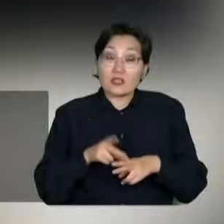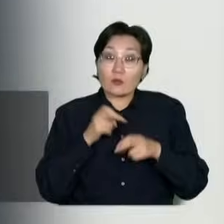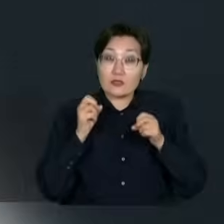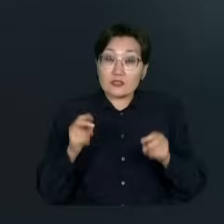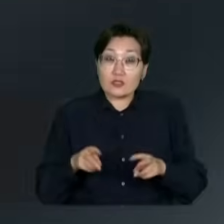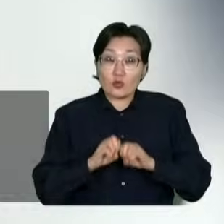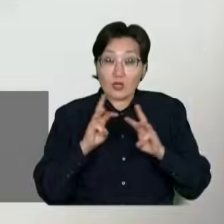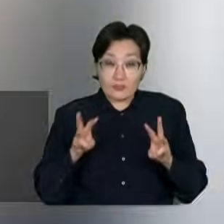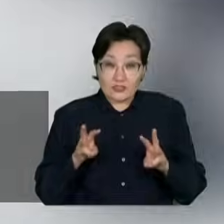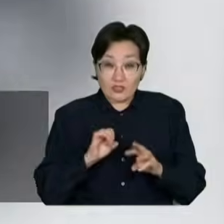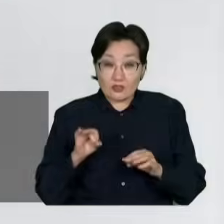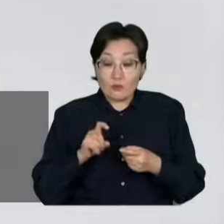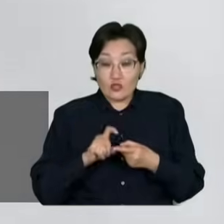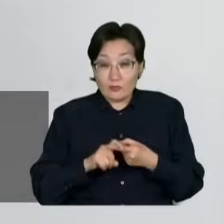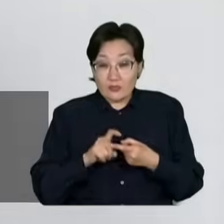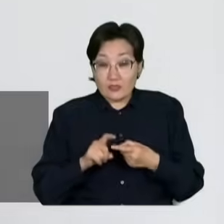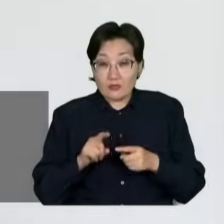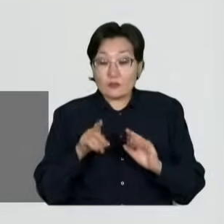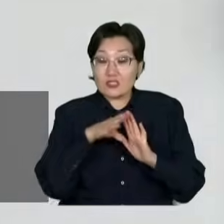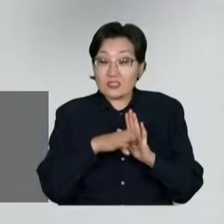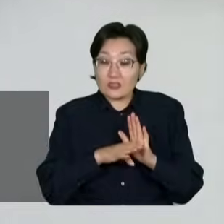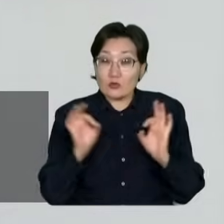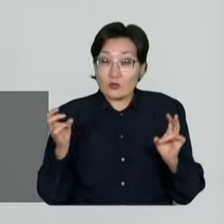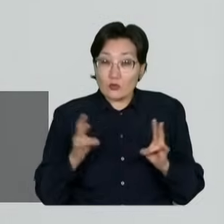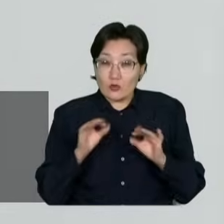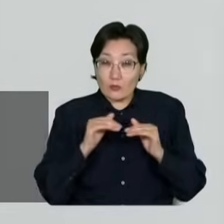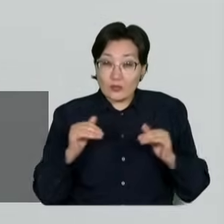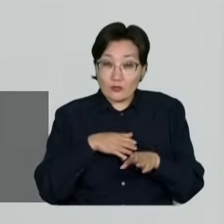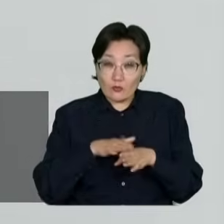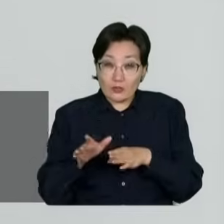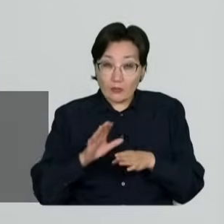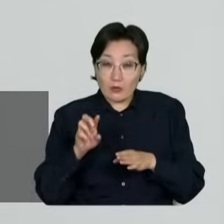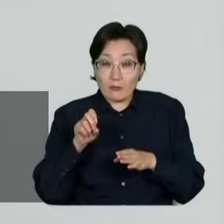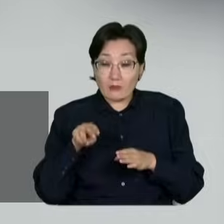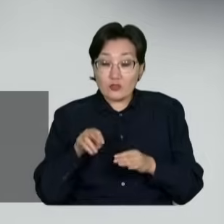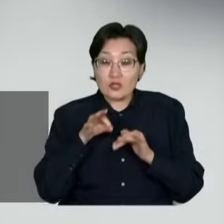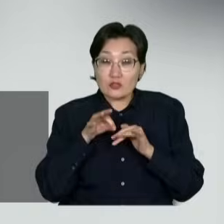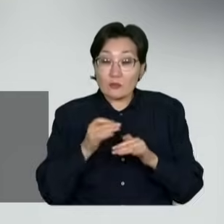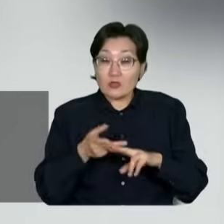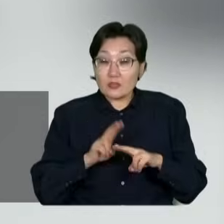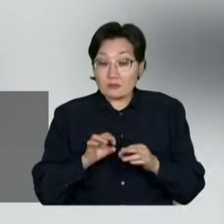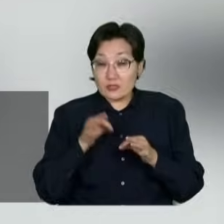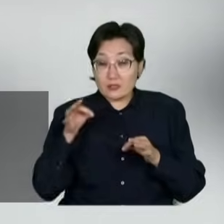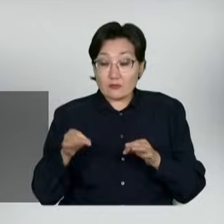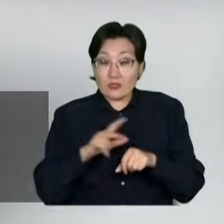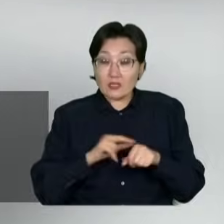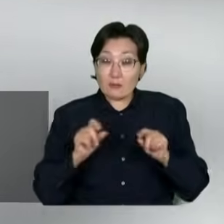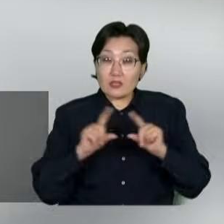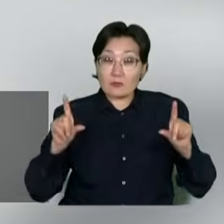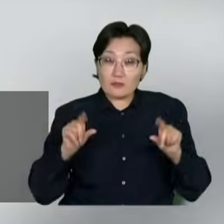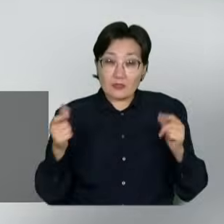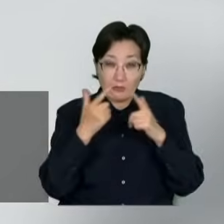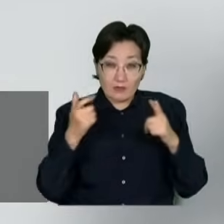қауіпсіздігін қамтамасыз ету жөніндегі міндеттерді тиісінше орындамау бабы бойынша жүргізіледі. Бұл туралы облыстық полиция